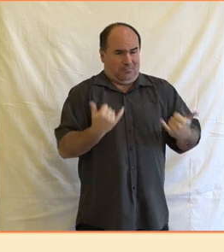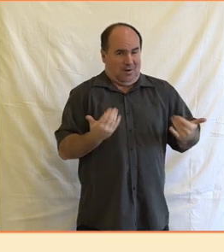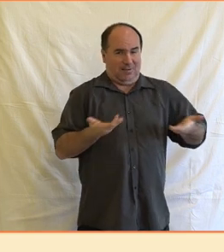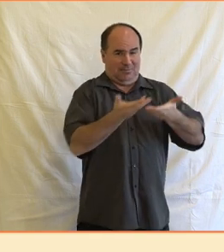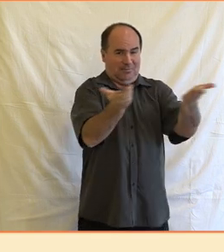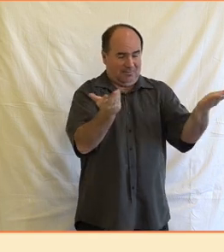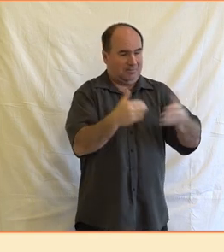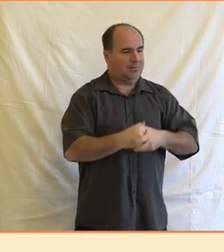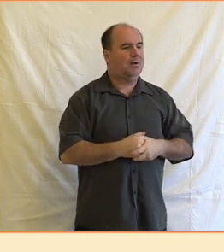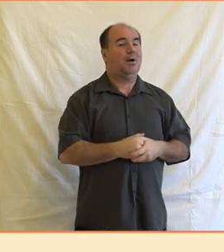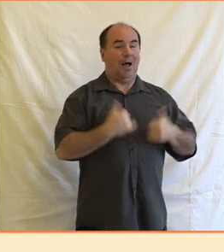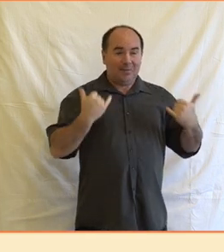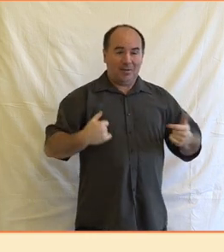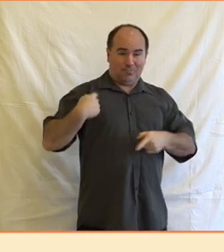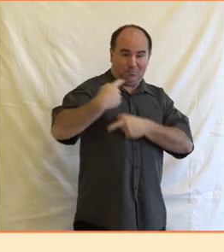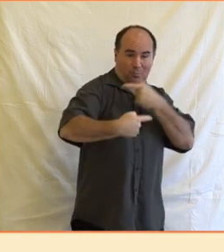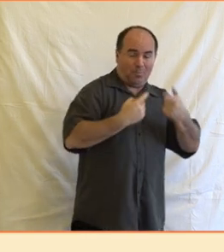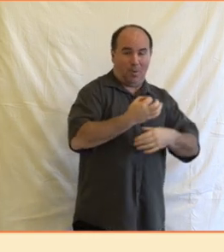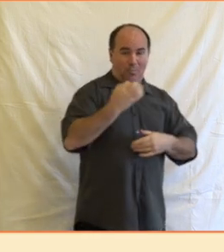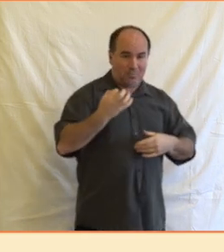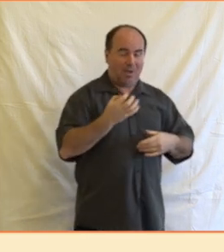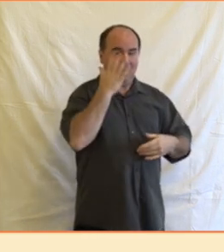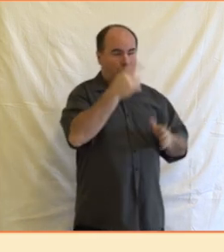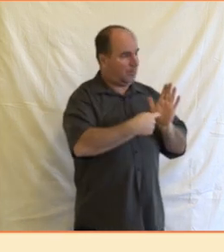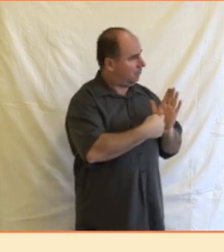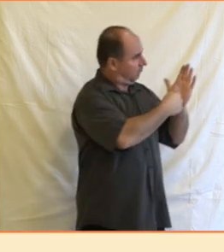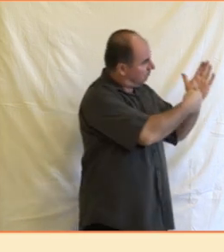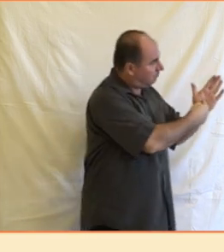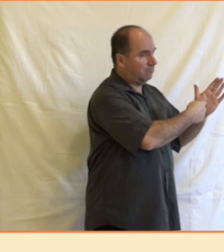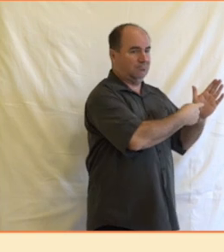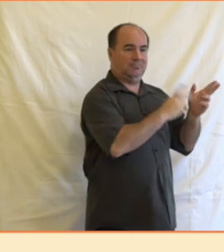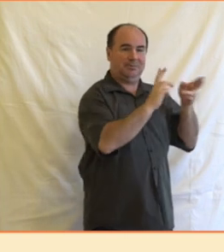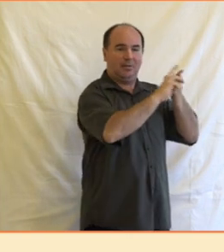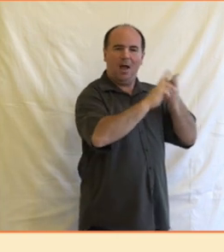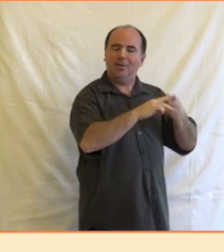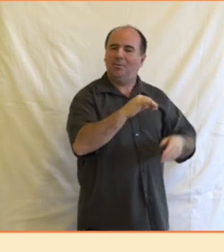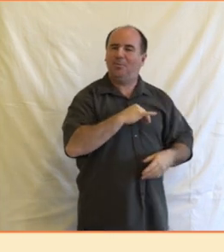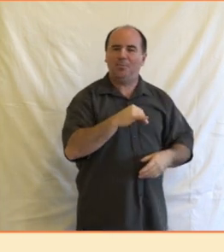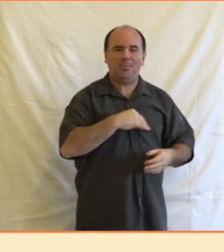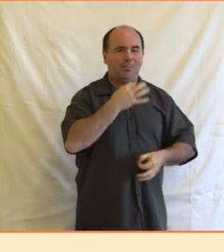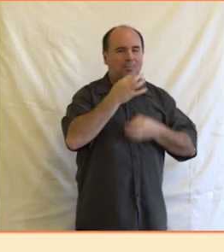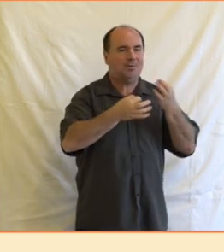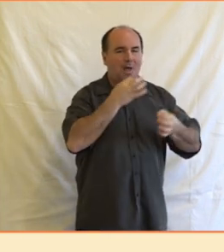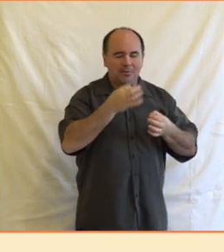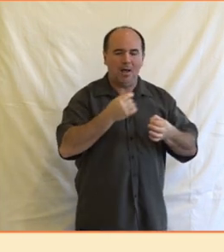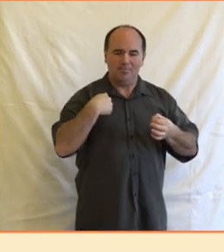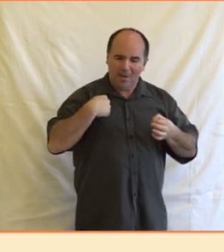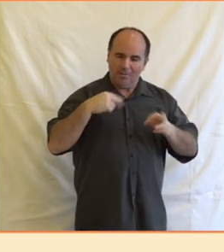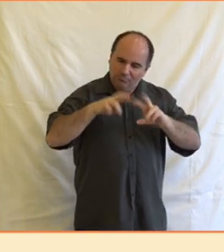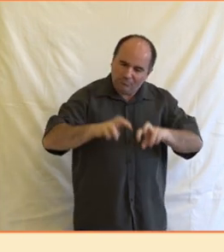na jednotlivých panelech setkávat se zajímavými daty, která jsme vyhodnotili,